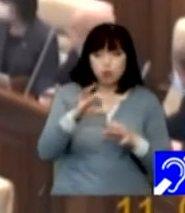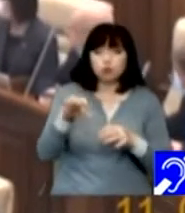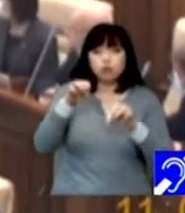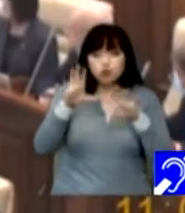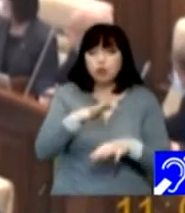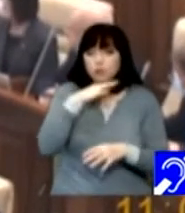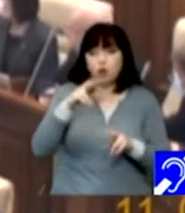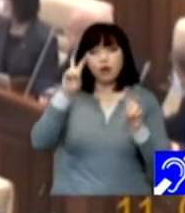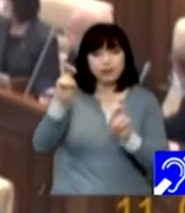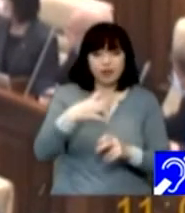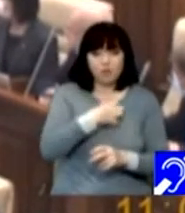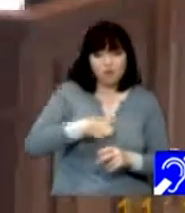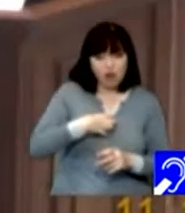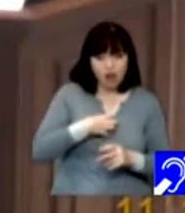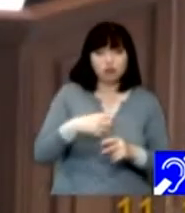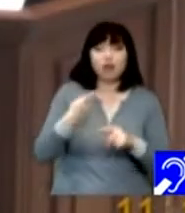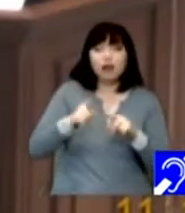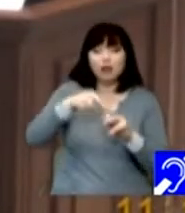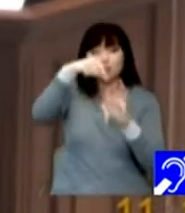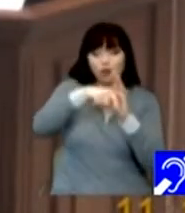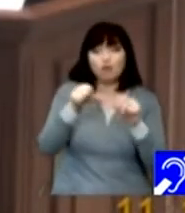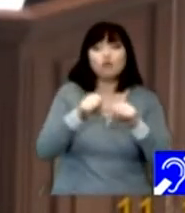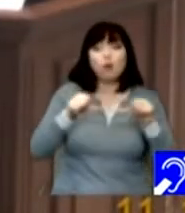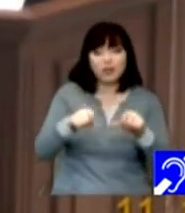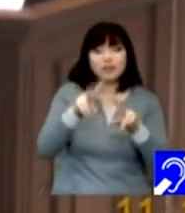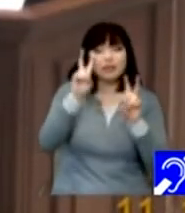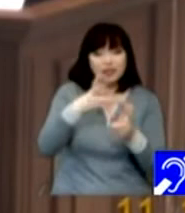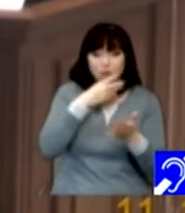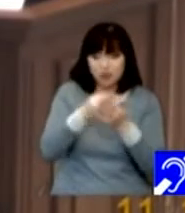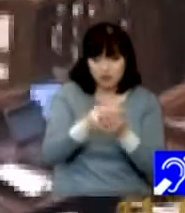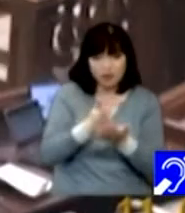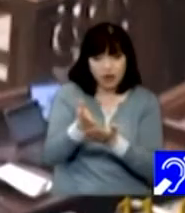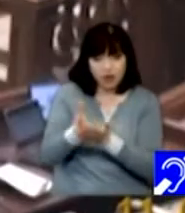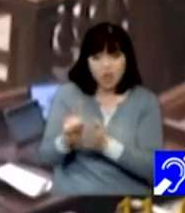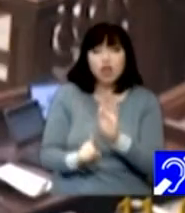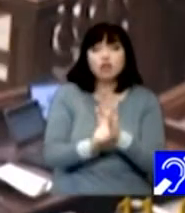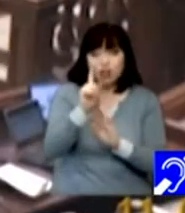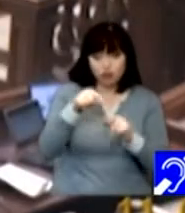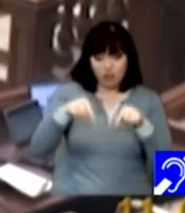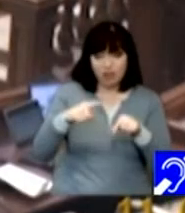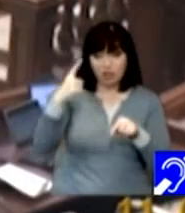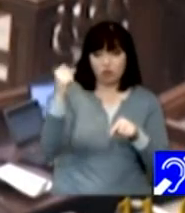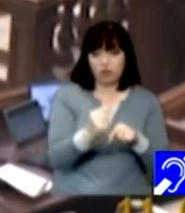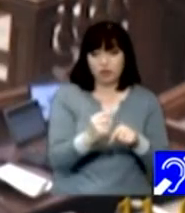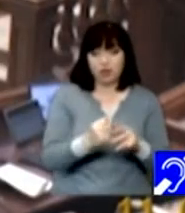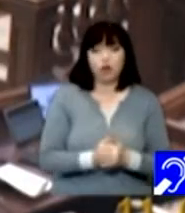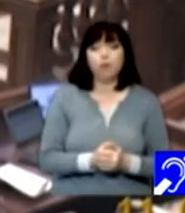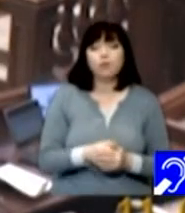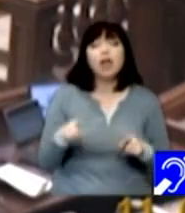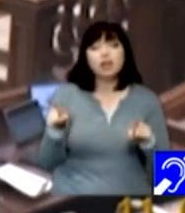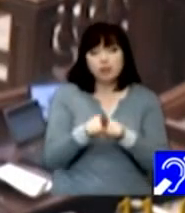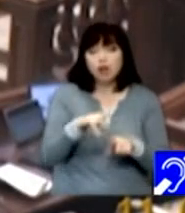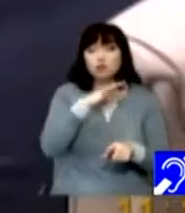subiecte importante pe platforma comisiilor care urmează să se întrunească în ședință începând din această săptămână. De asemenea, mai